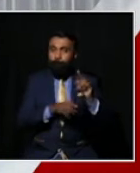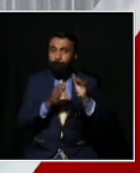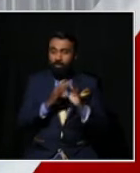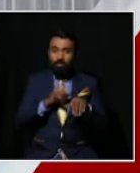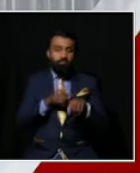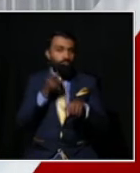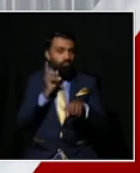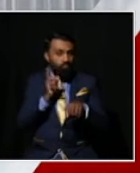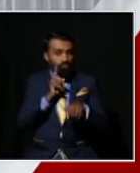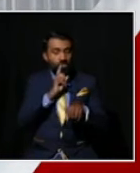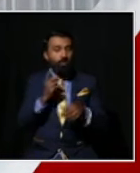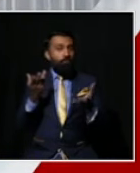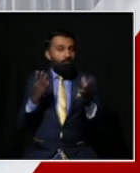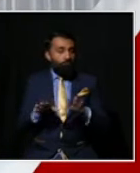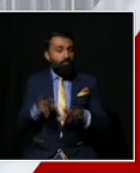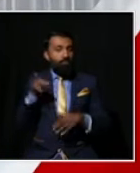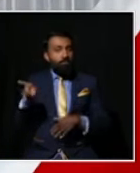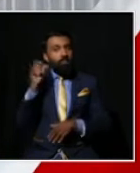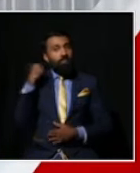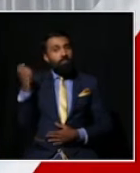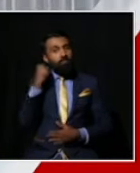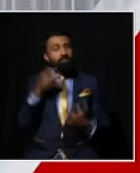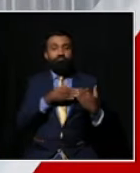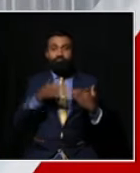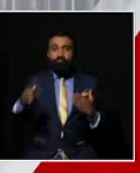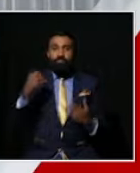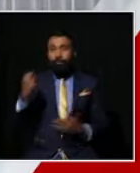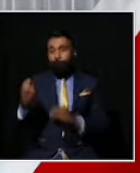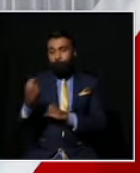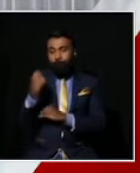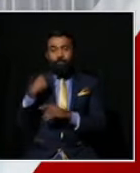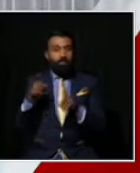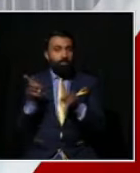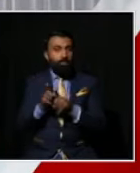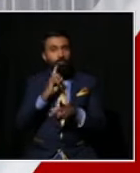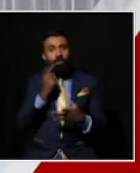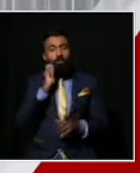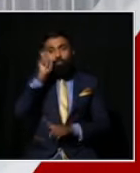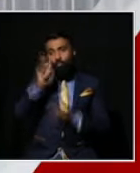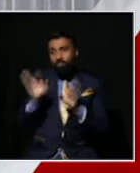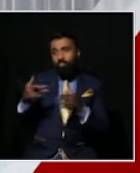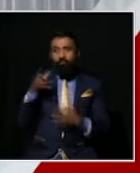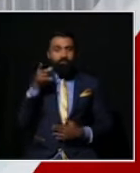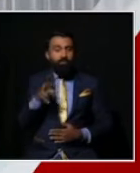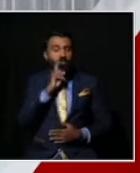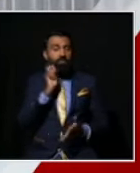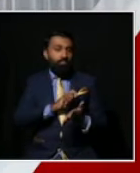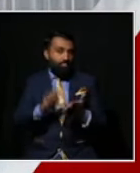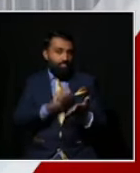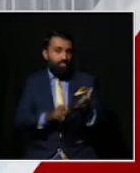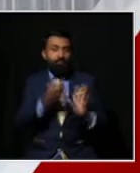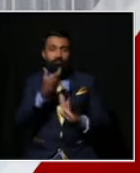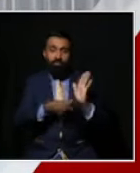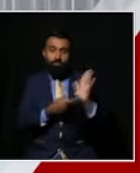ලැබහෝ වාරාවසාන කළද රැස්වීම පවත්වාගෙන යාමට බලය තිබිය යුතු බවත් ඕනෑම තැනැත්තෙකු කැඳවීමට ඕනෑම ලියවිල්ලක් හෝ වාර්තාවක්